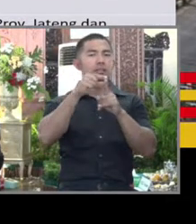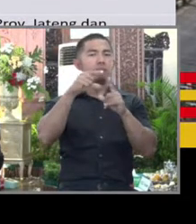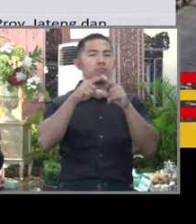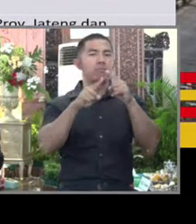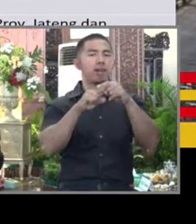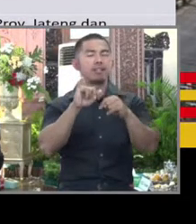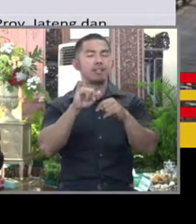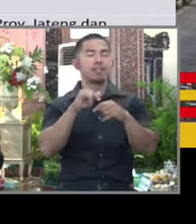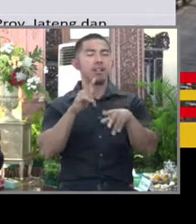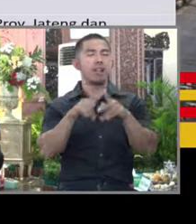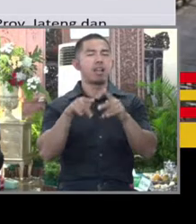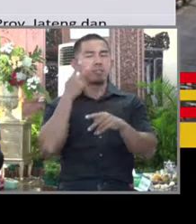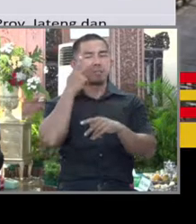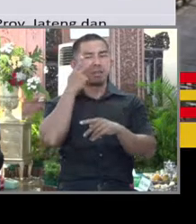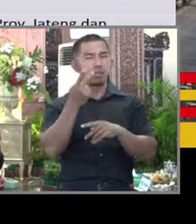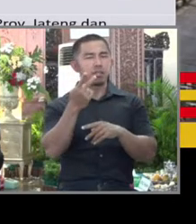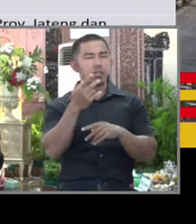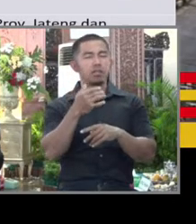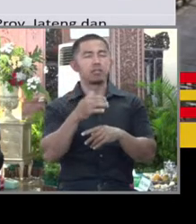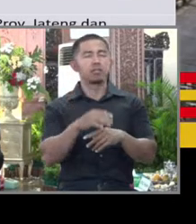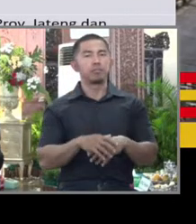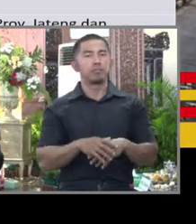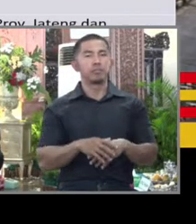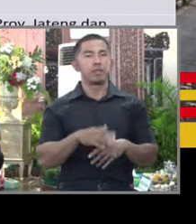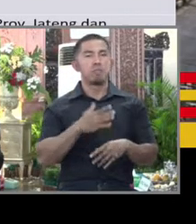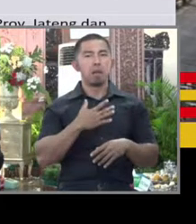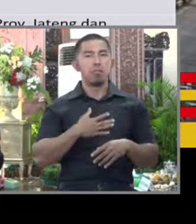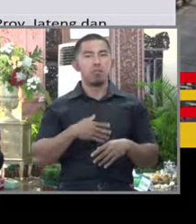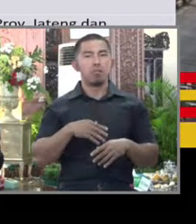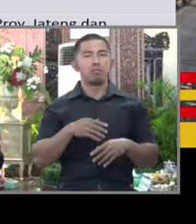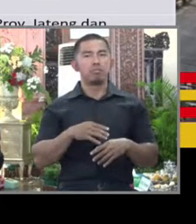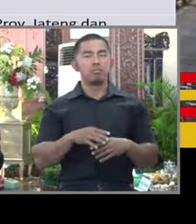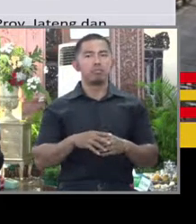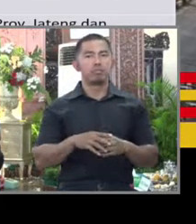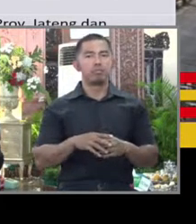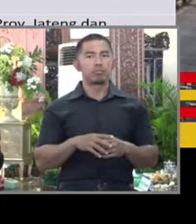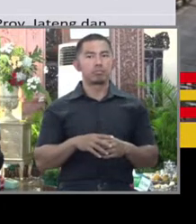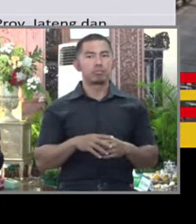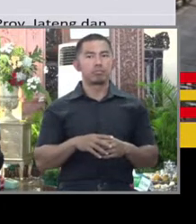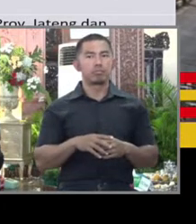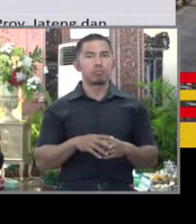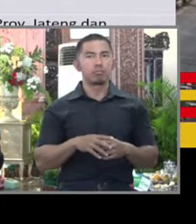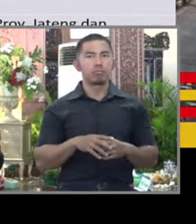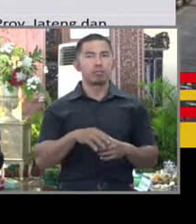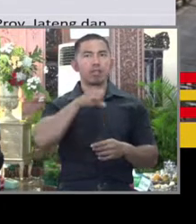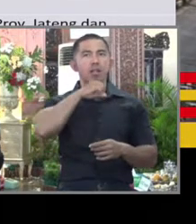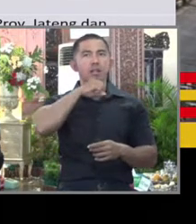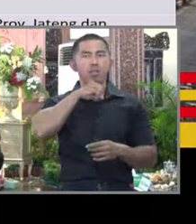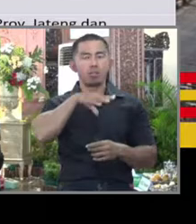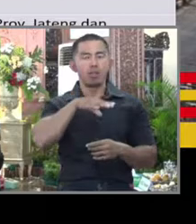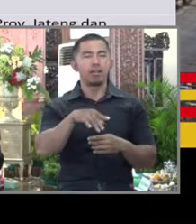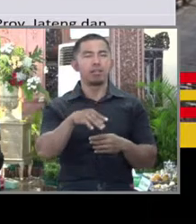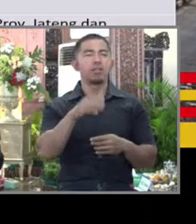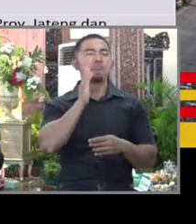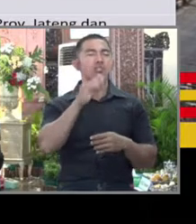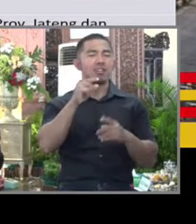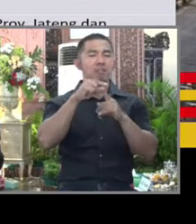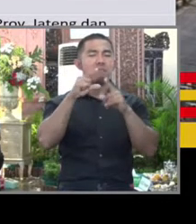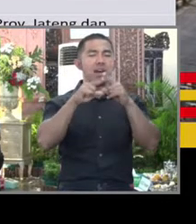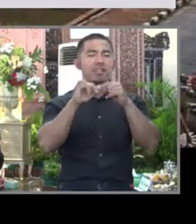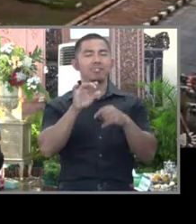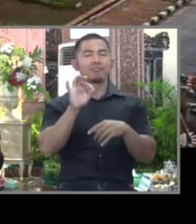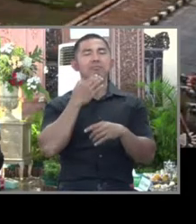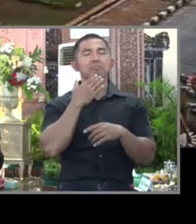diperhatikan kita itu Ya wajar karena eks karisidenan pakan yang tertuang di Kabupaten Pati itu Terima kasih lebih